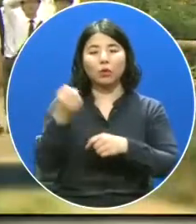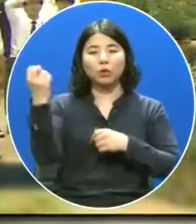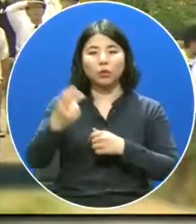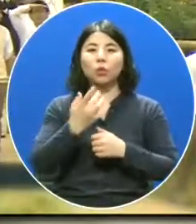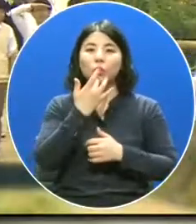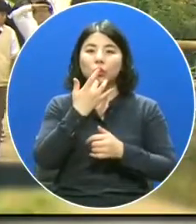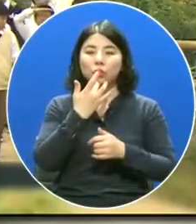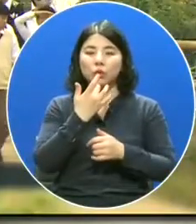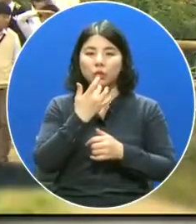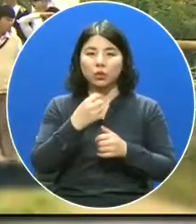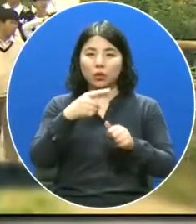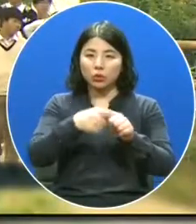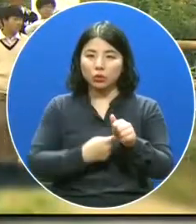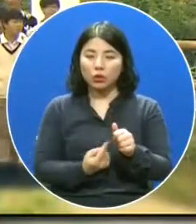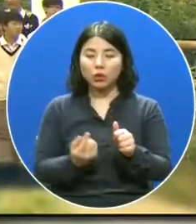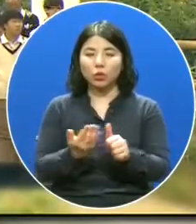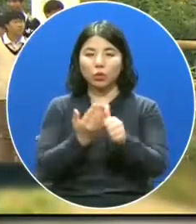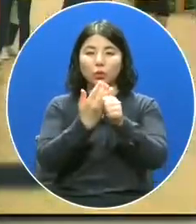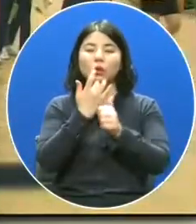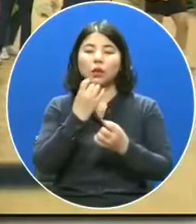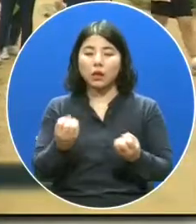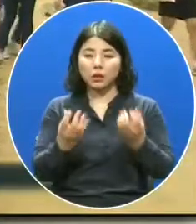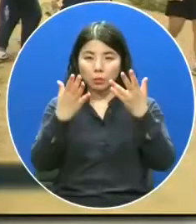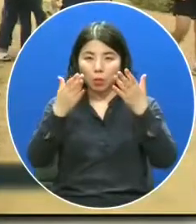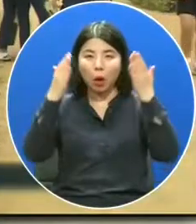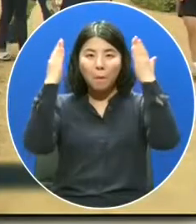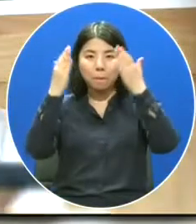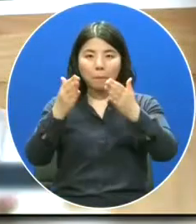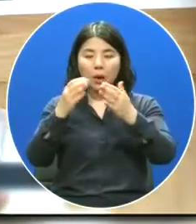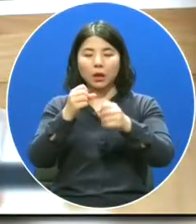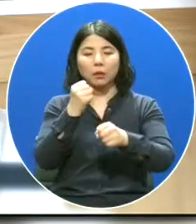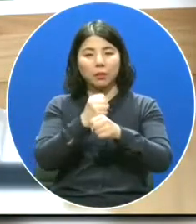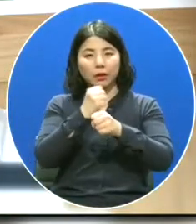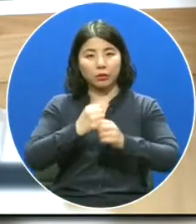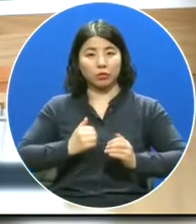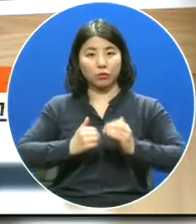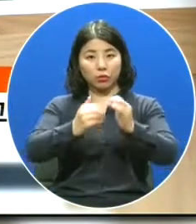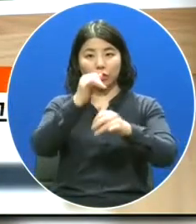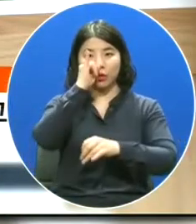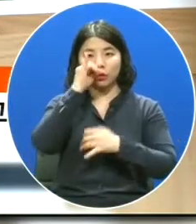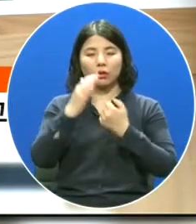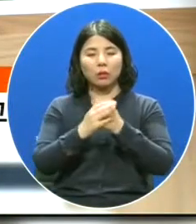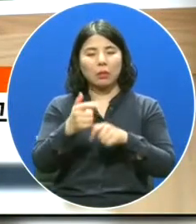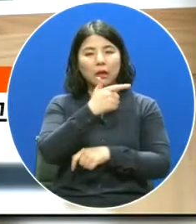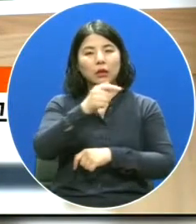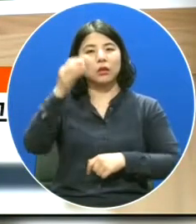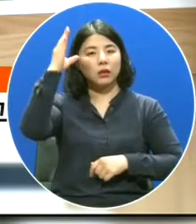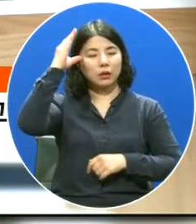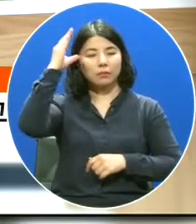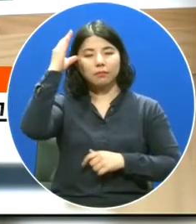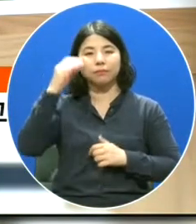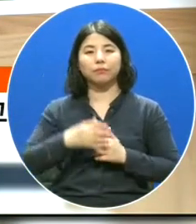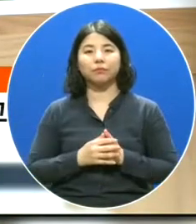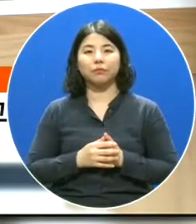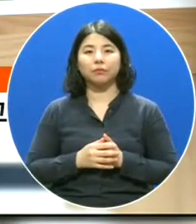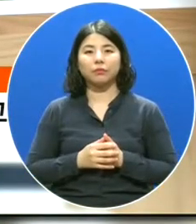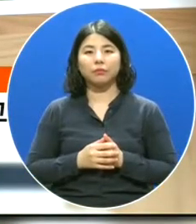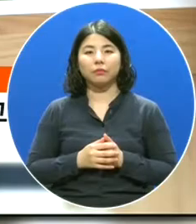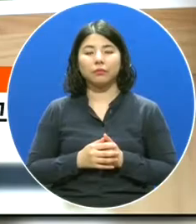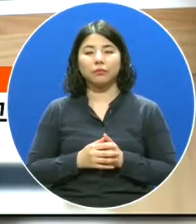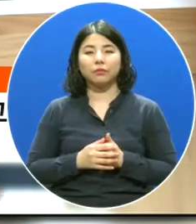또 유기농 산업 엑스포라는 구체적인 실천으로 나아가는 방향성을 구축하고 있다는 점에서 큰 기대를 모을 수밖에